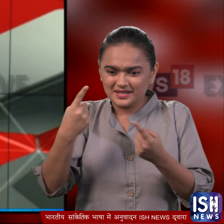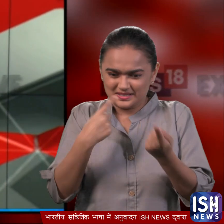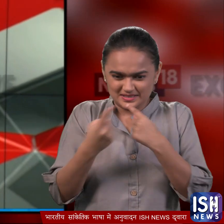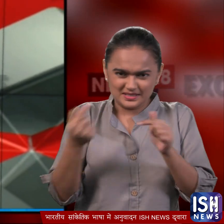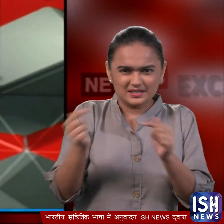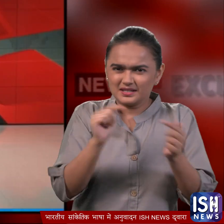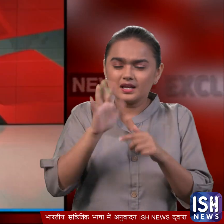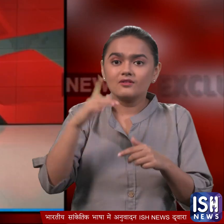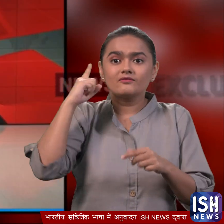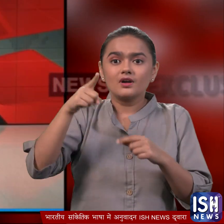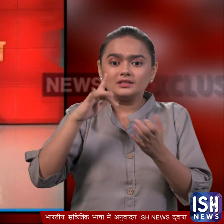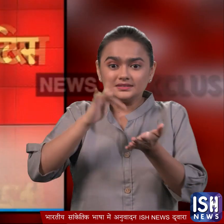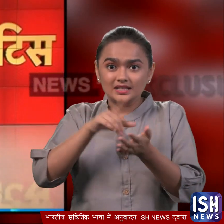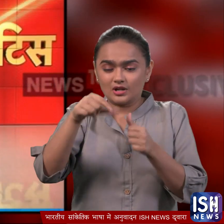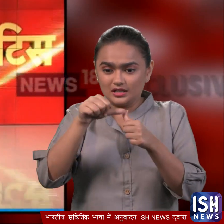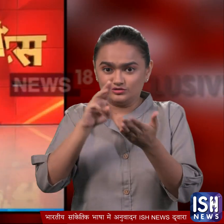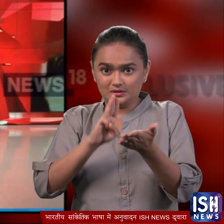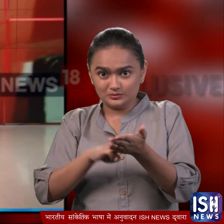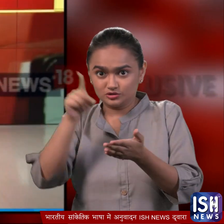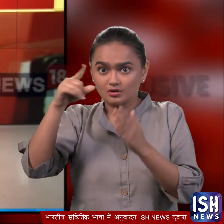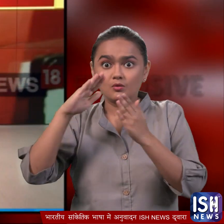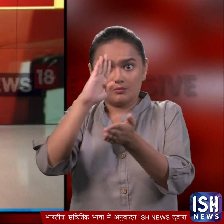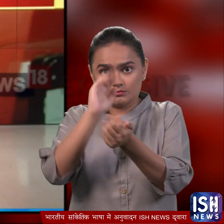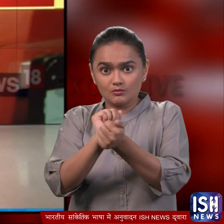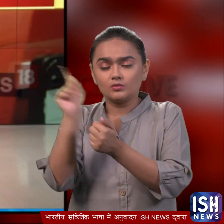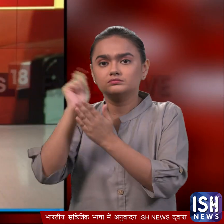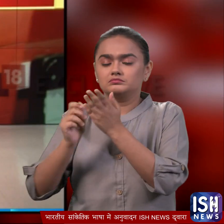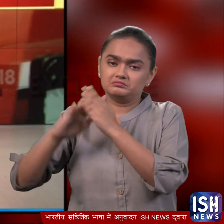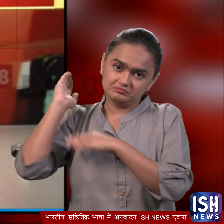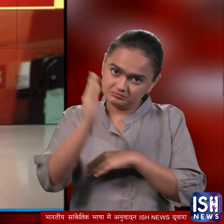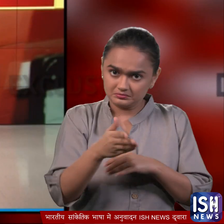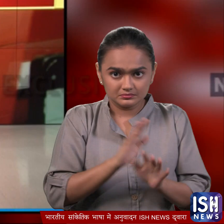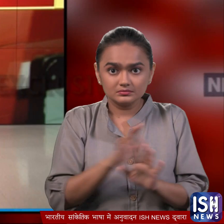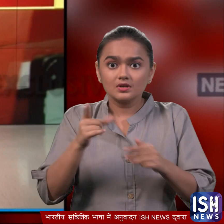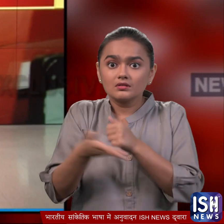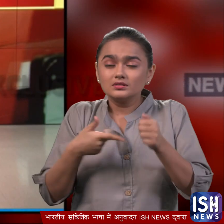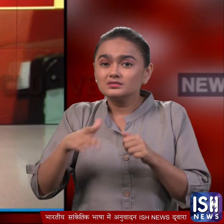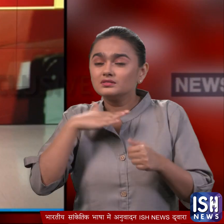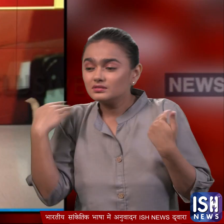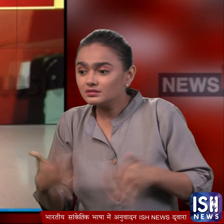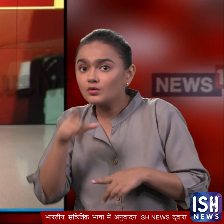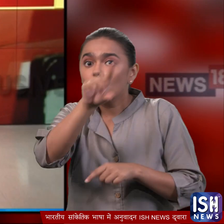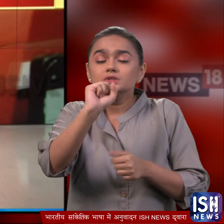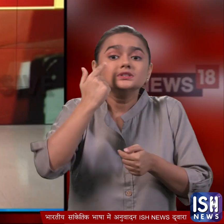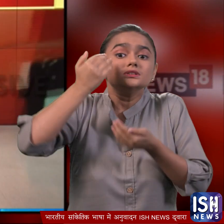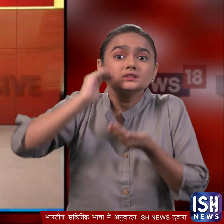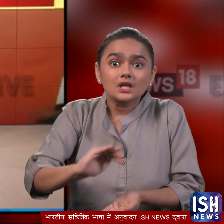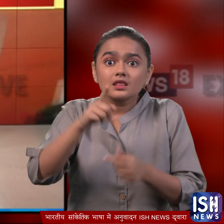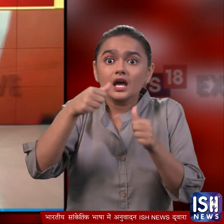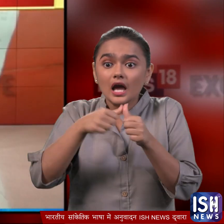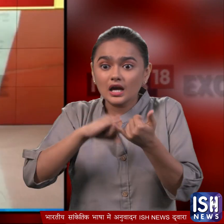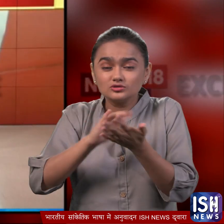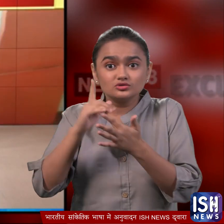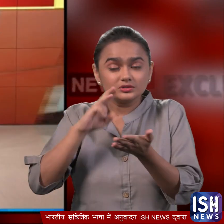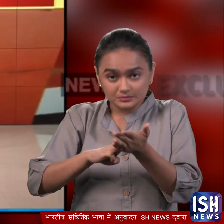के दौरे के बीच केंद्रीय गृह राज्य मंत्री अजय मिश्रा के घर पर पुलिस ने नोटिस चिपका दिया। किसानों की मौत के मामले में उनके बेटे